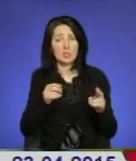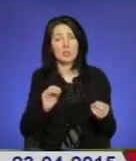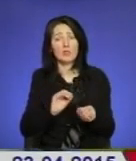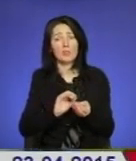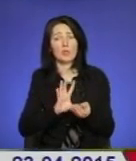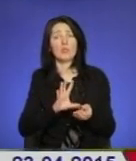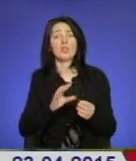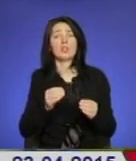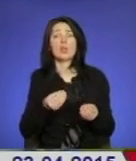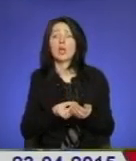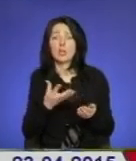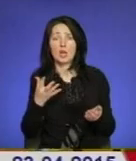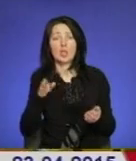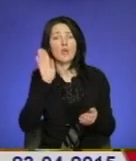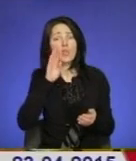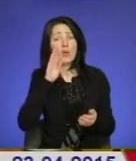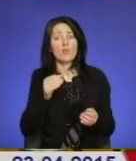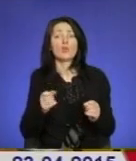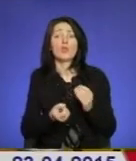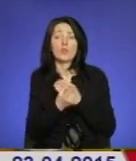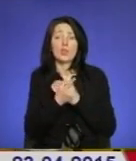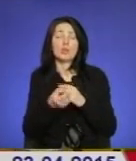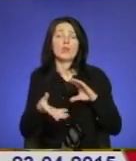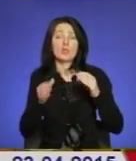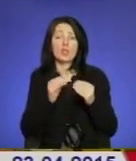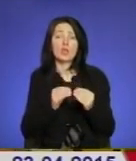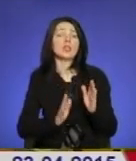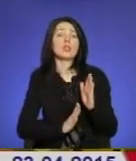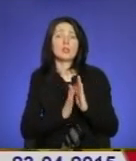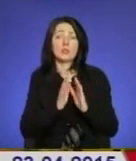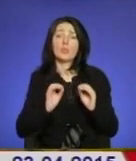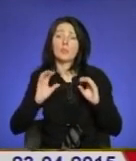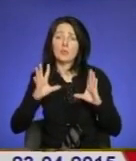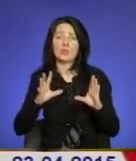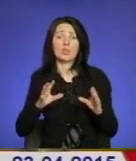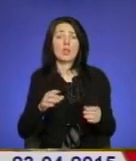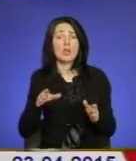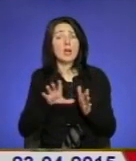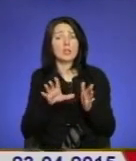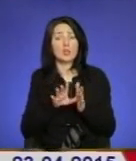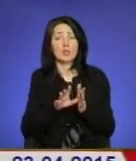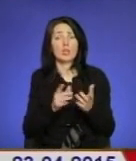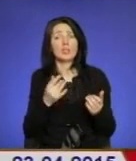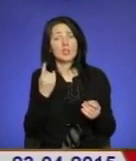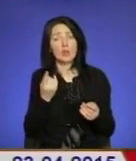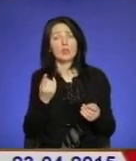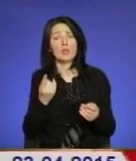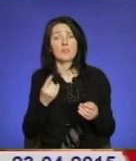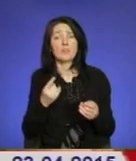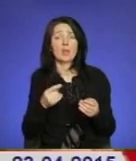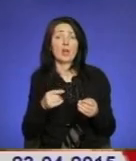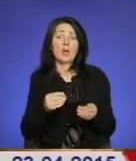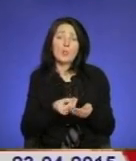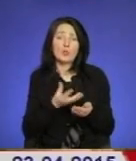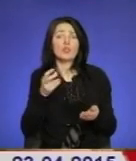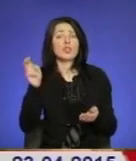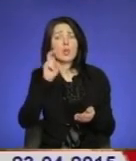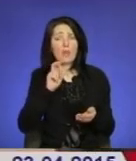воду для населення виникло в результаті зростання вартості електроенергії. Ще один суттєвий чинник – здорожчання валютних